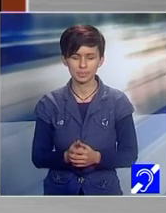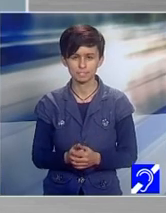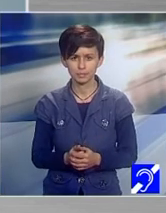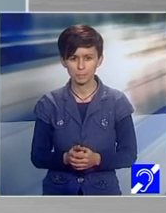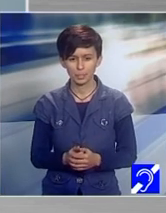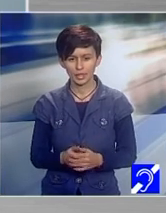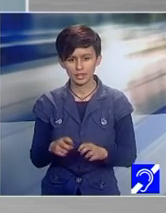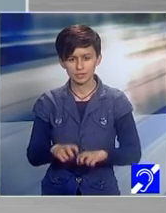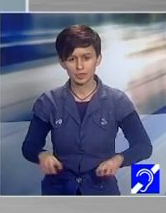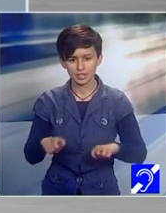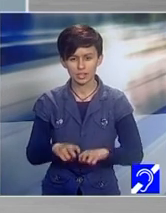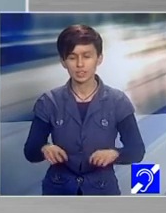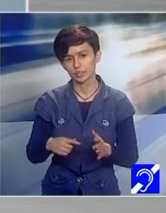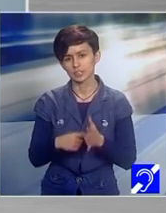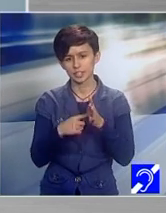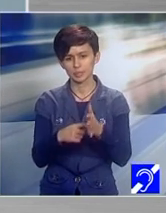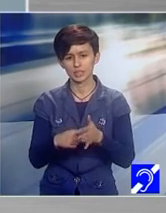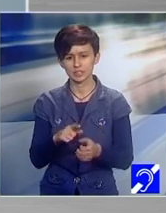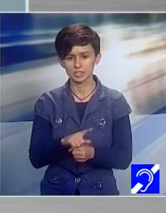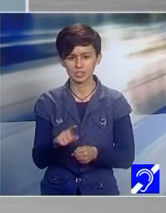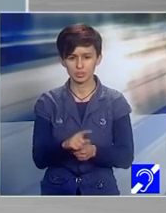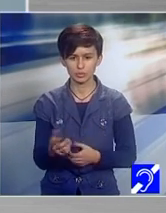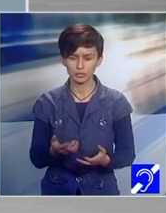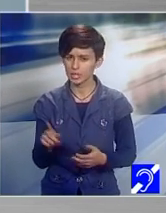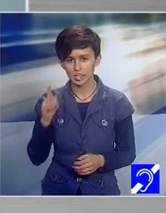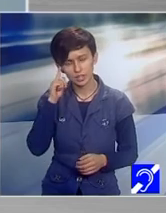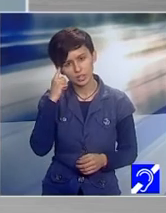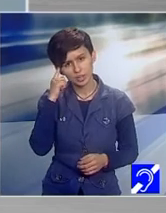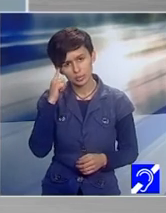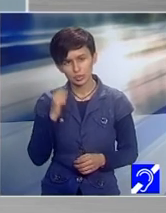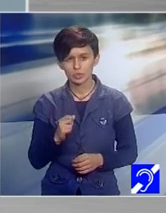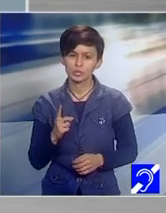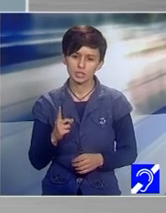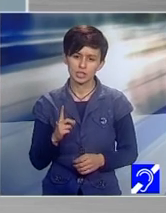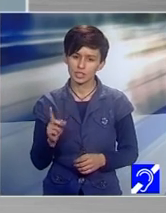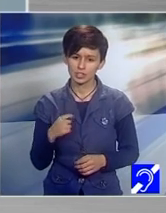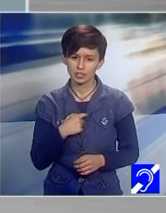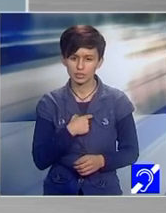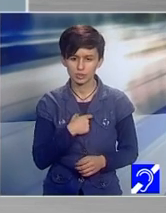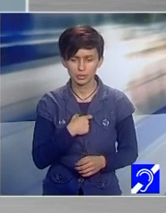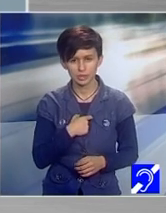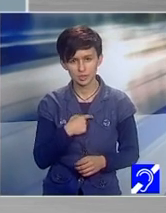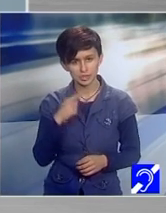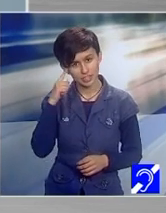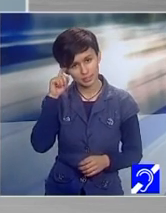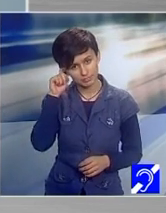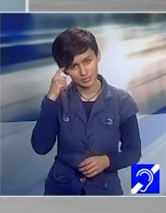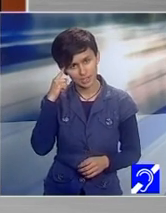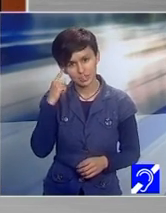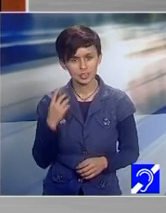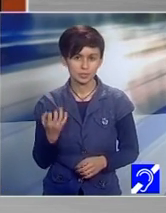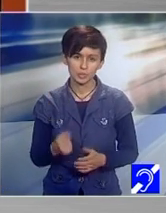ne dezvăluie lucruri neștiute, dar nici nu-ți poți imagina ce poate să scoate la suprafață. Mai bine să nu ne